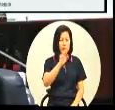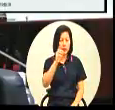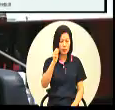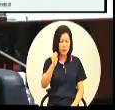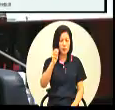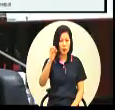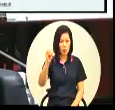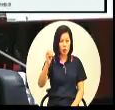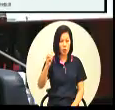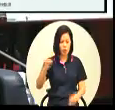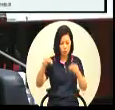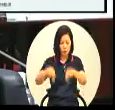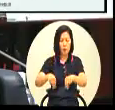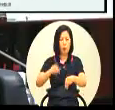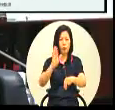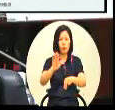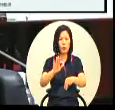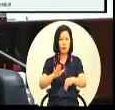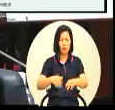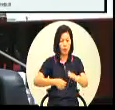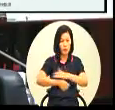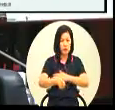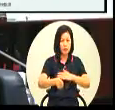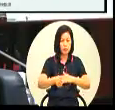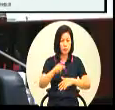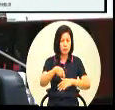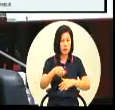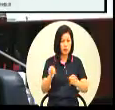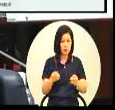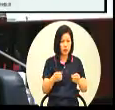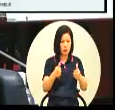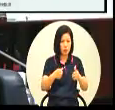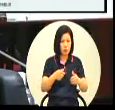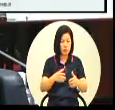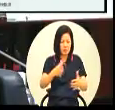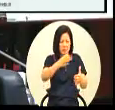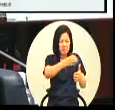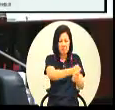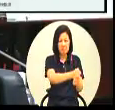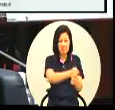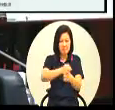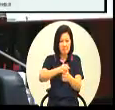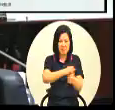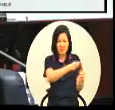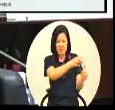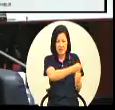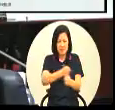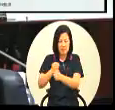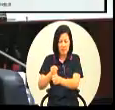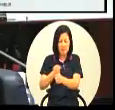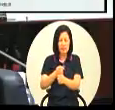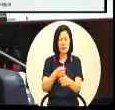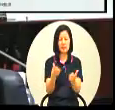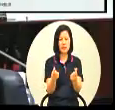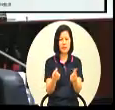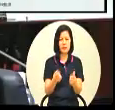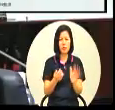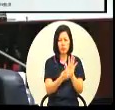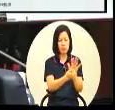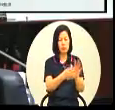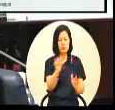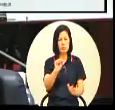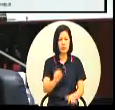协定的关系，你只要加入这个协定呢、啊，你就有点被绑架的感觉，你就不得拒绝。但是